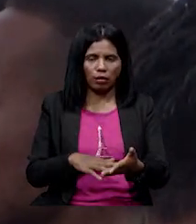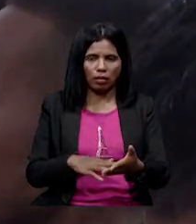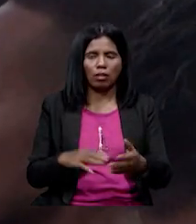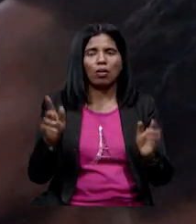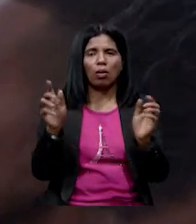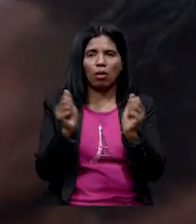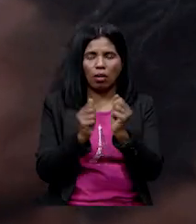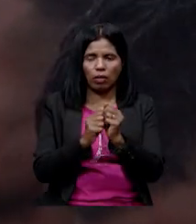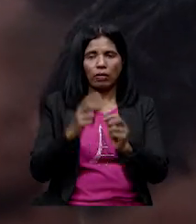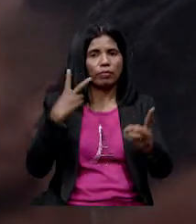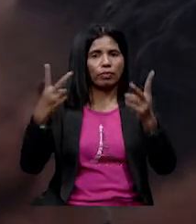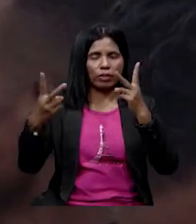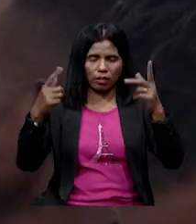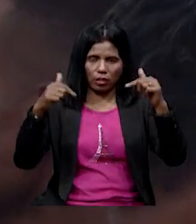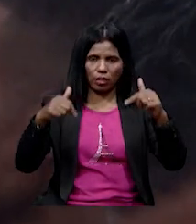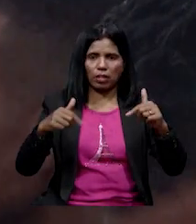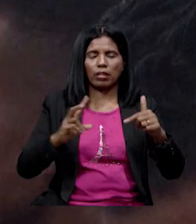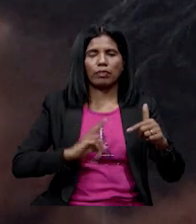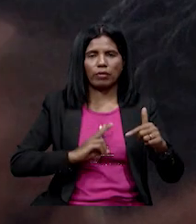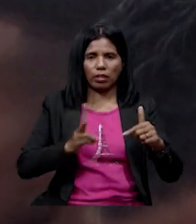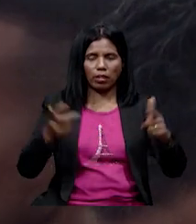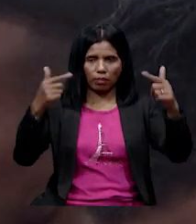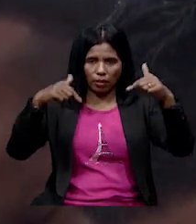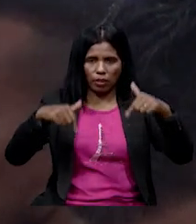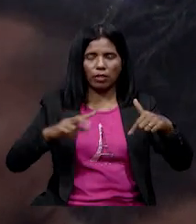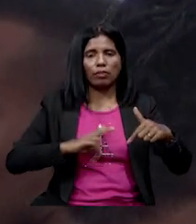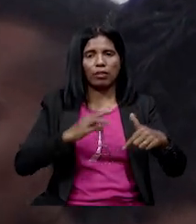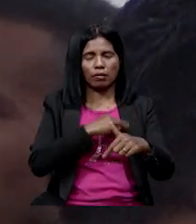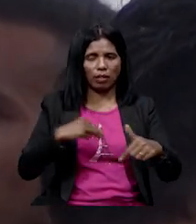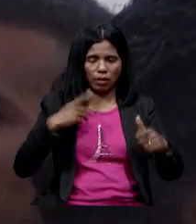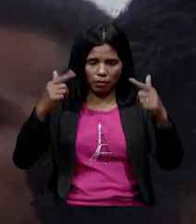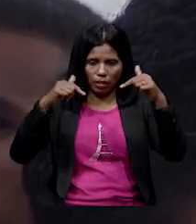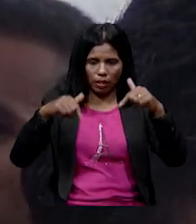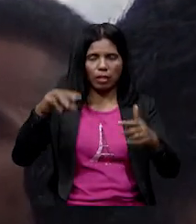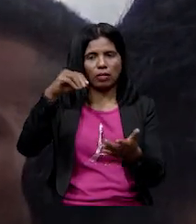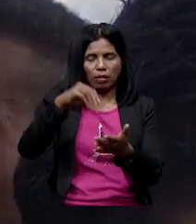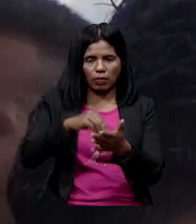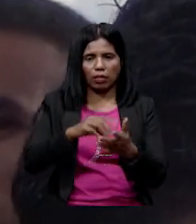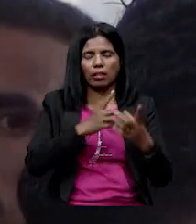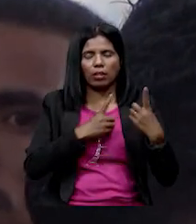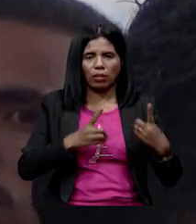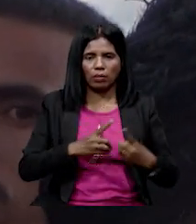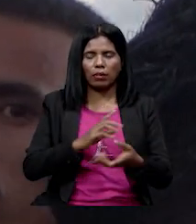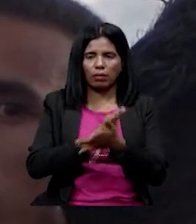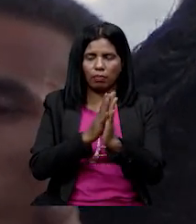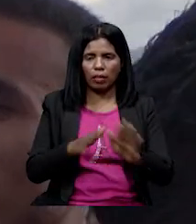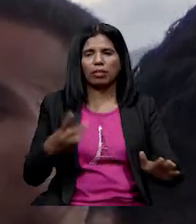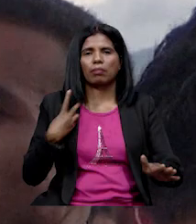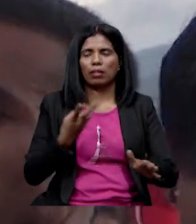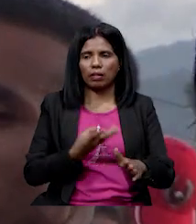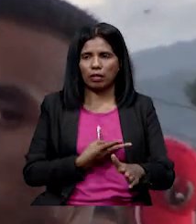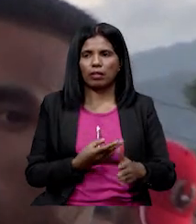ne mai hameti tene fier lori cura fina fali domino pas me durante ta curan liu no ita fraco liu